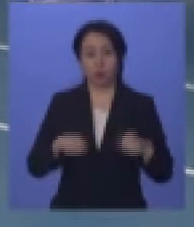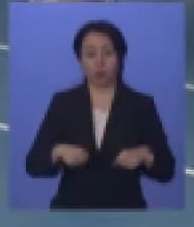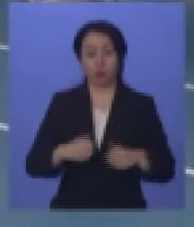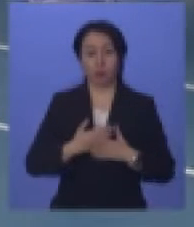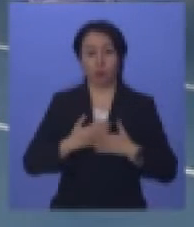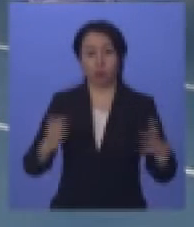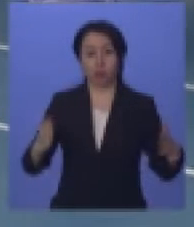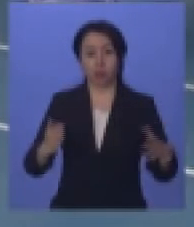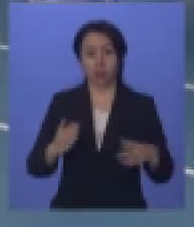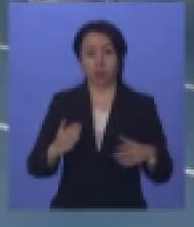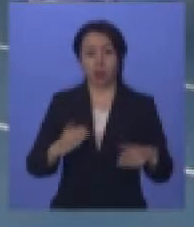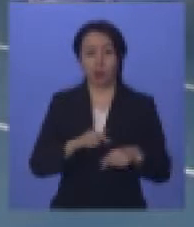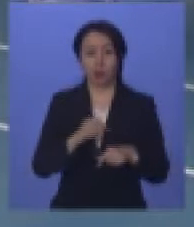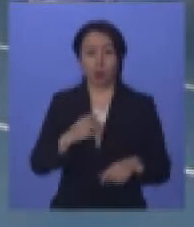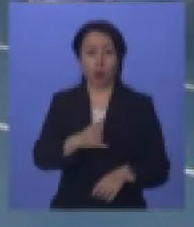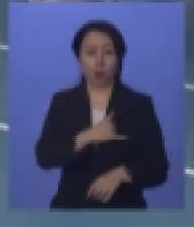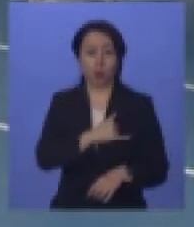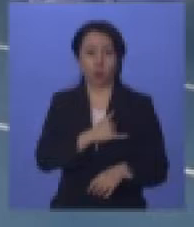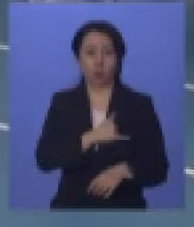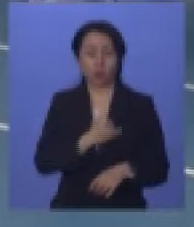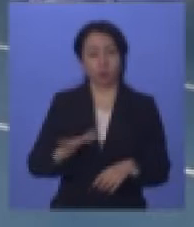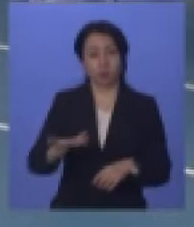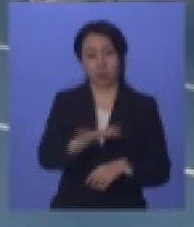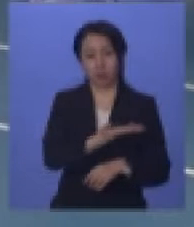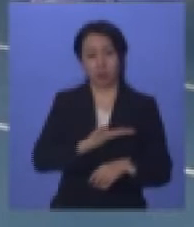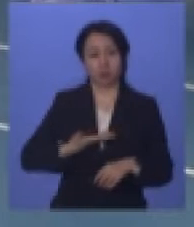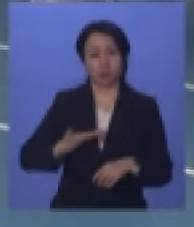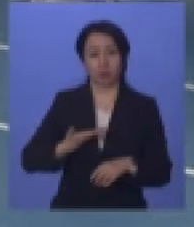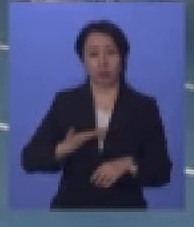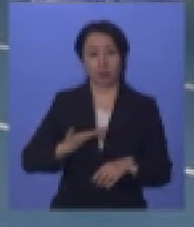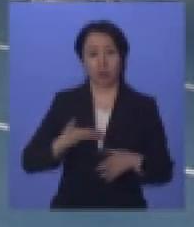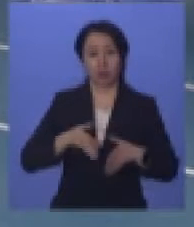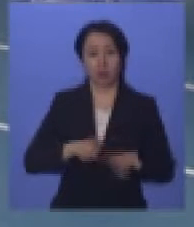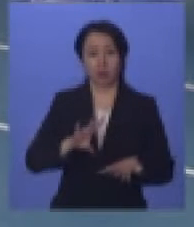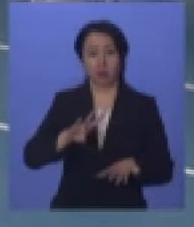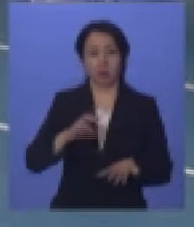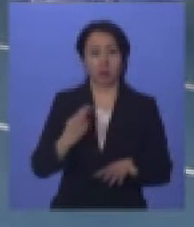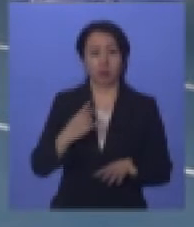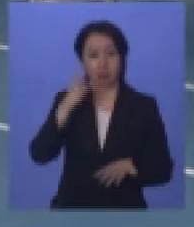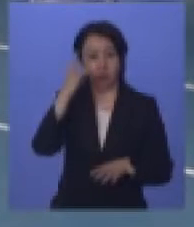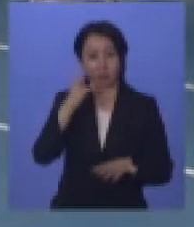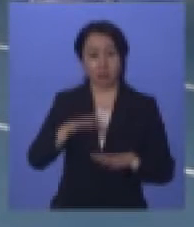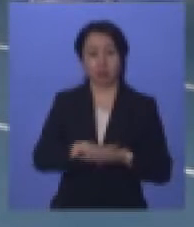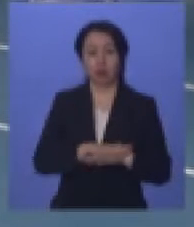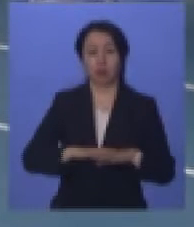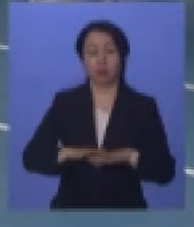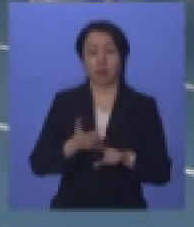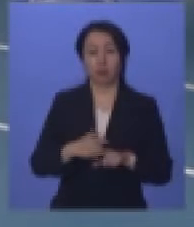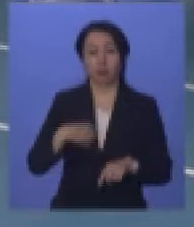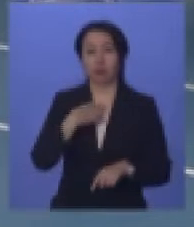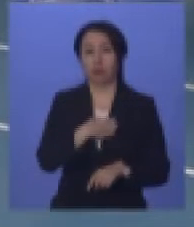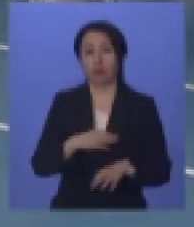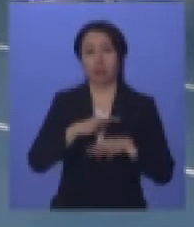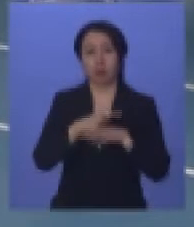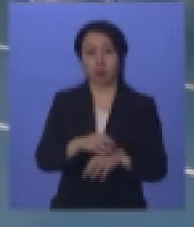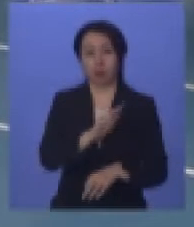больше прониклись культурой, да, нашего коренного этноса, казахского этноса, нам необходимо